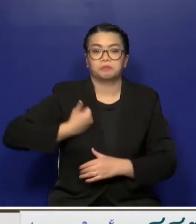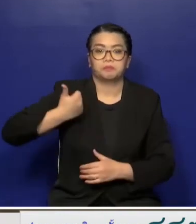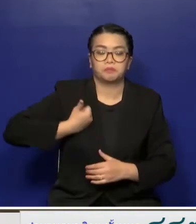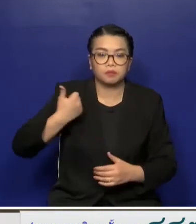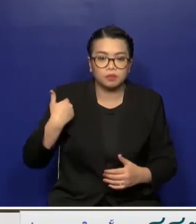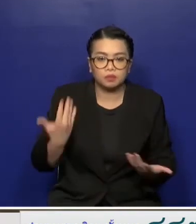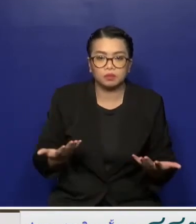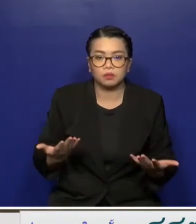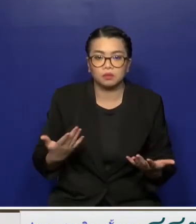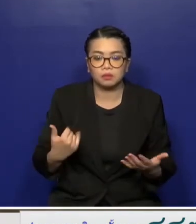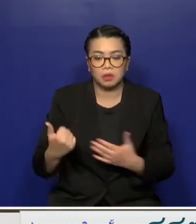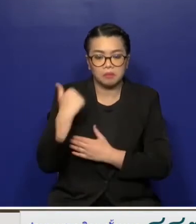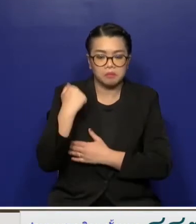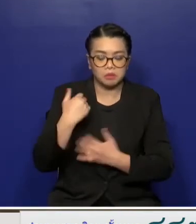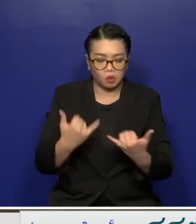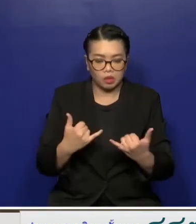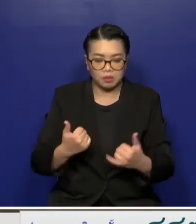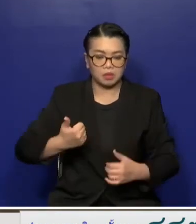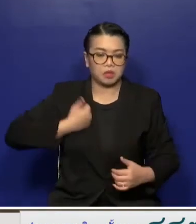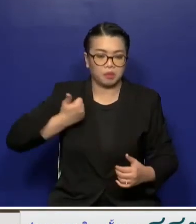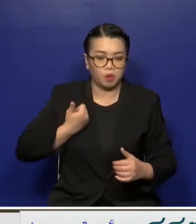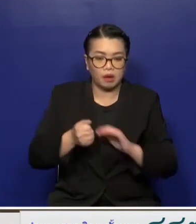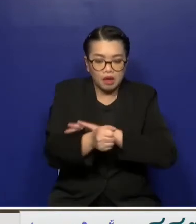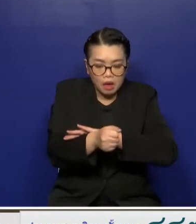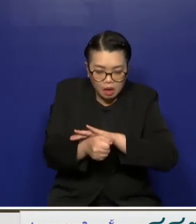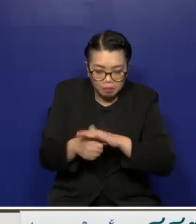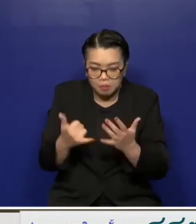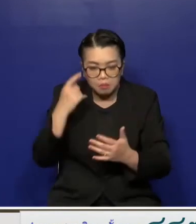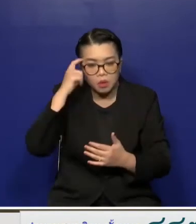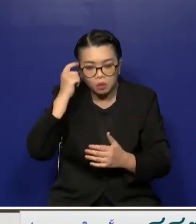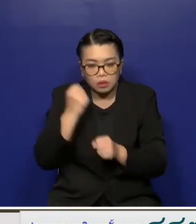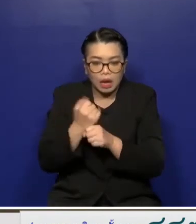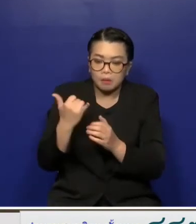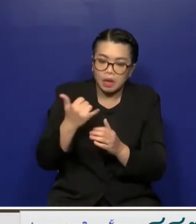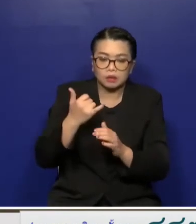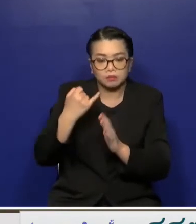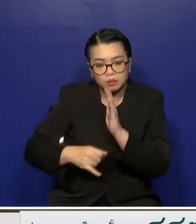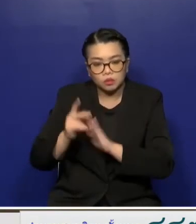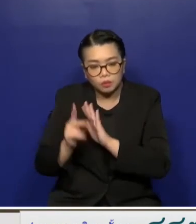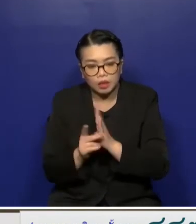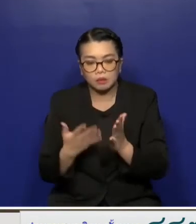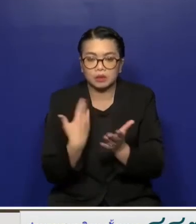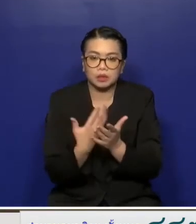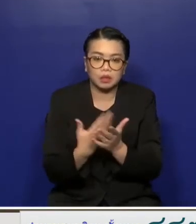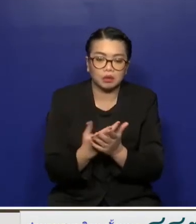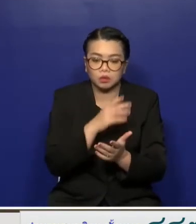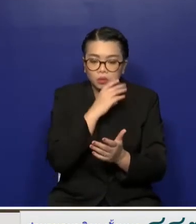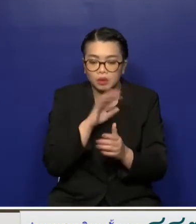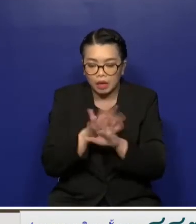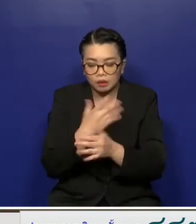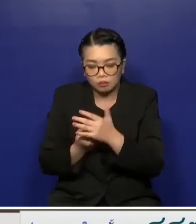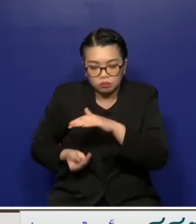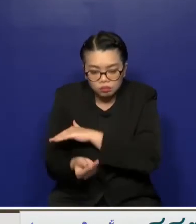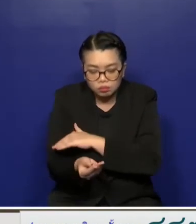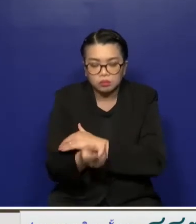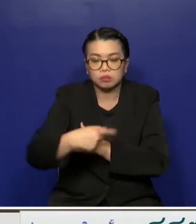และยังมีอิทธิพลมืดในยุคปัจจุบันนี้ที่เข้ามาที่ผมอภิปรายในสภานี้ท่านประธานคงจำได้ ว่าเฮินไม่มากาไม่เป็นเนี่ยเป็นค่